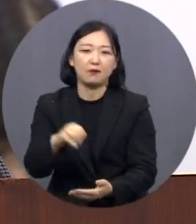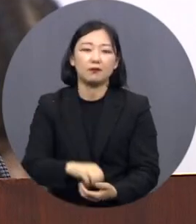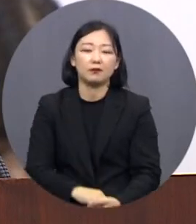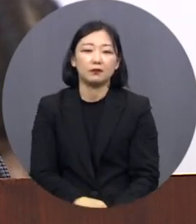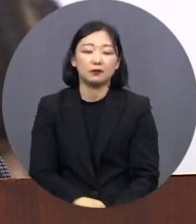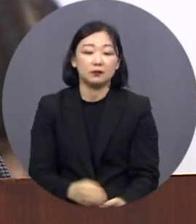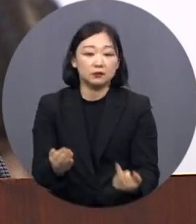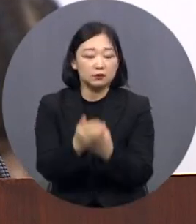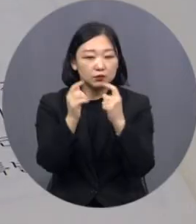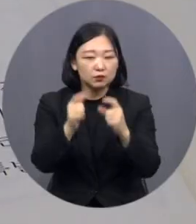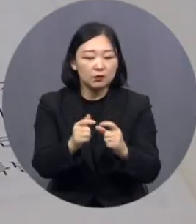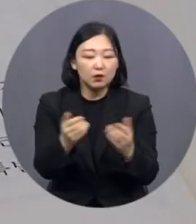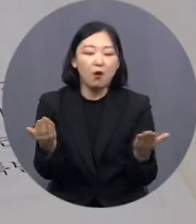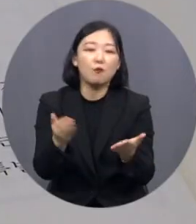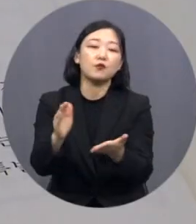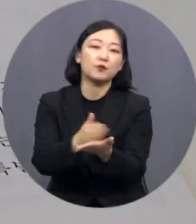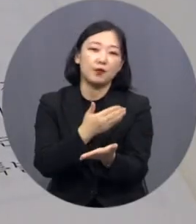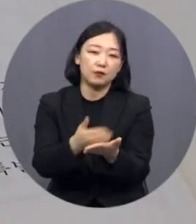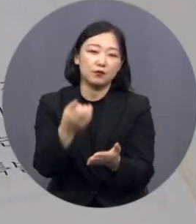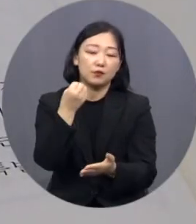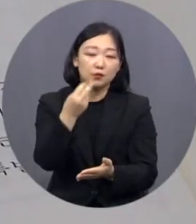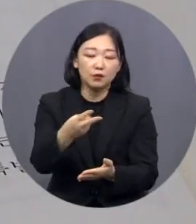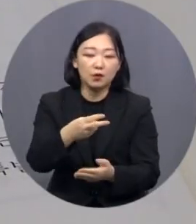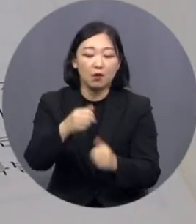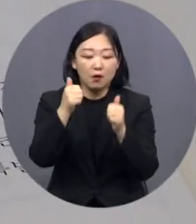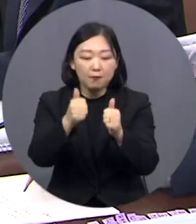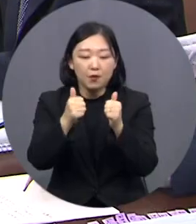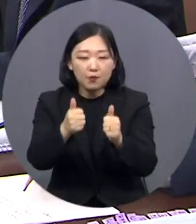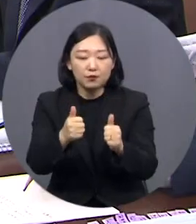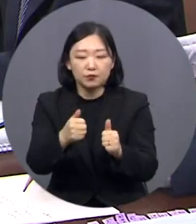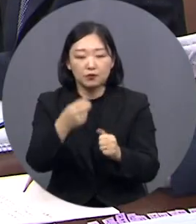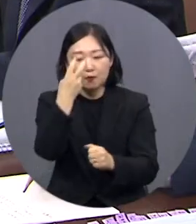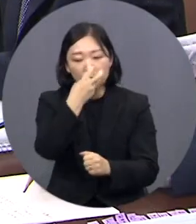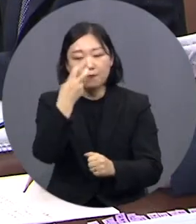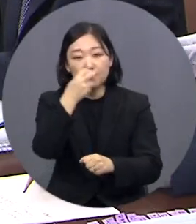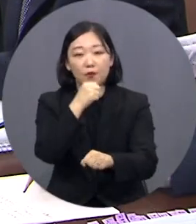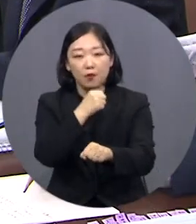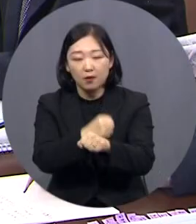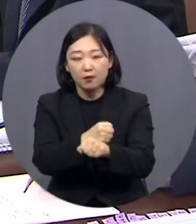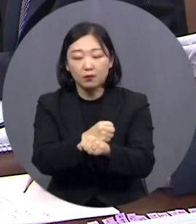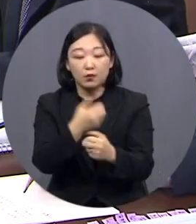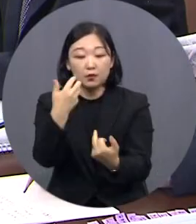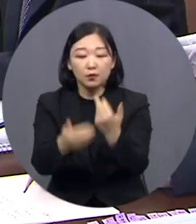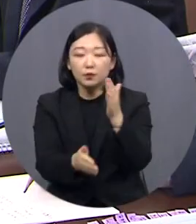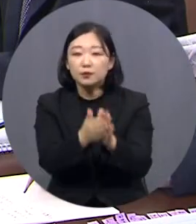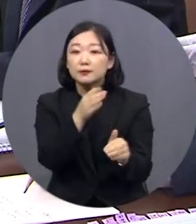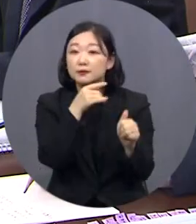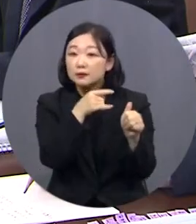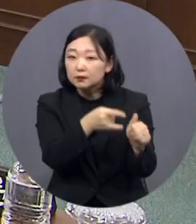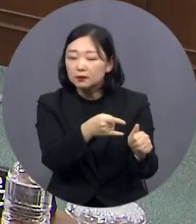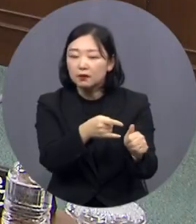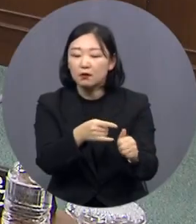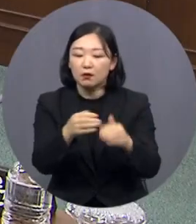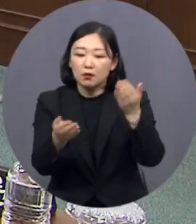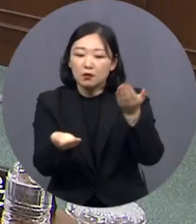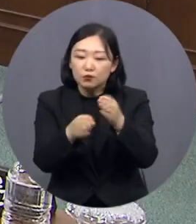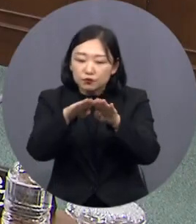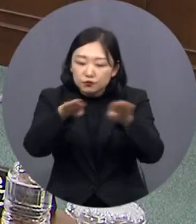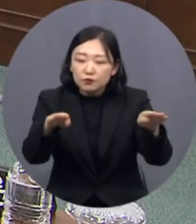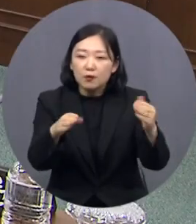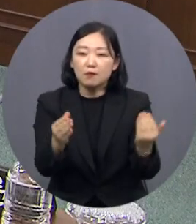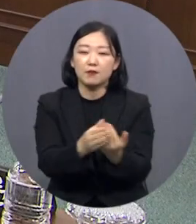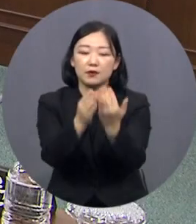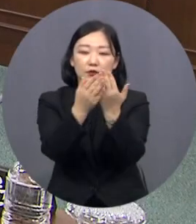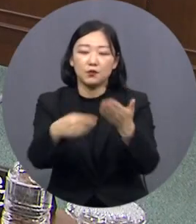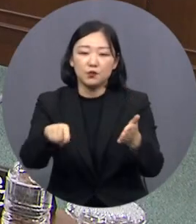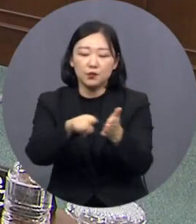제주도는 사무배분 업무와 함께 본격적인 법률 재개정 검토에 나서겠고 서귀포시의 경우 균형 발전을 위한 교부금